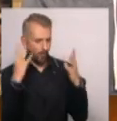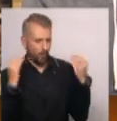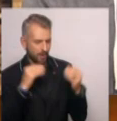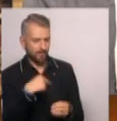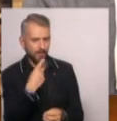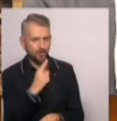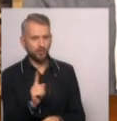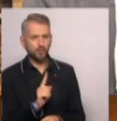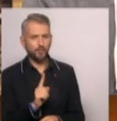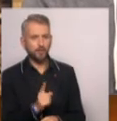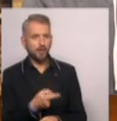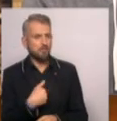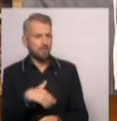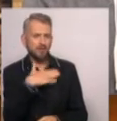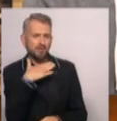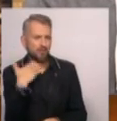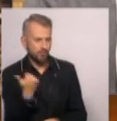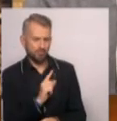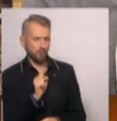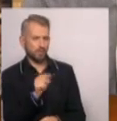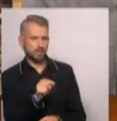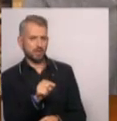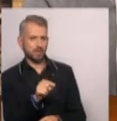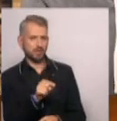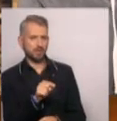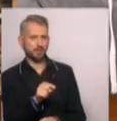що ми би не хотіли, щоб ти